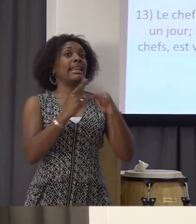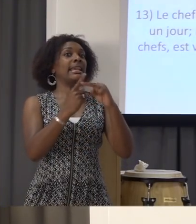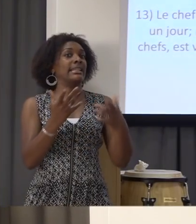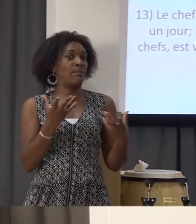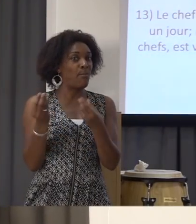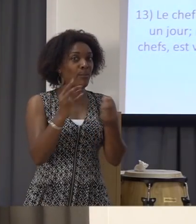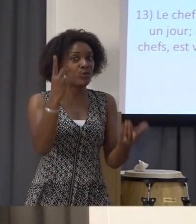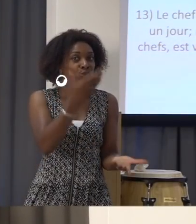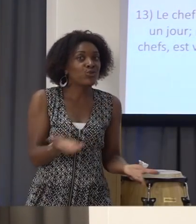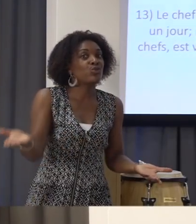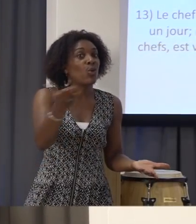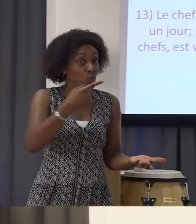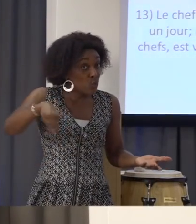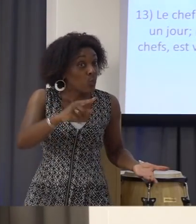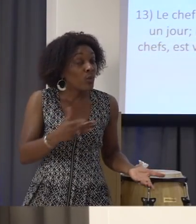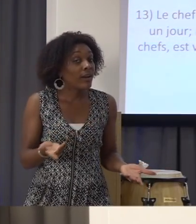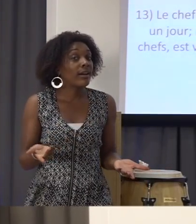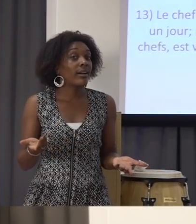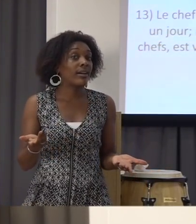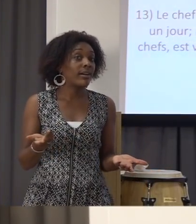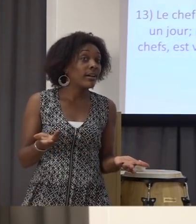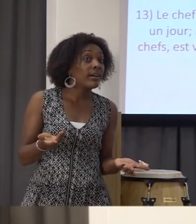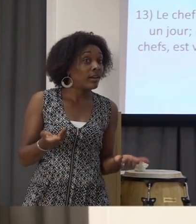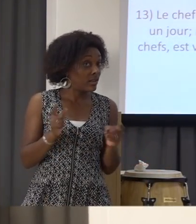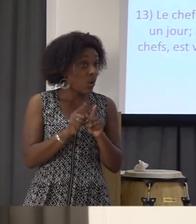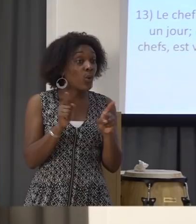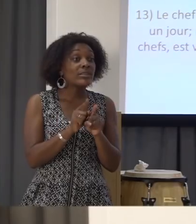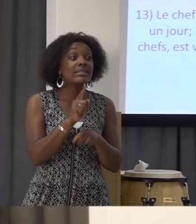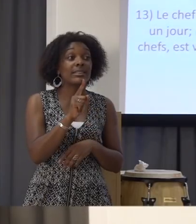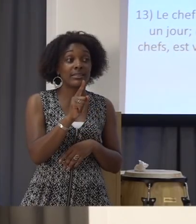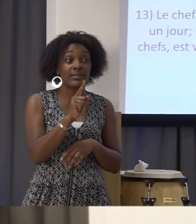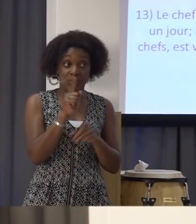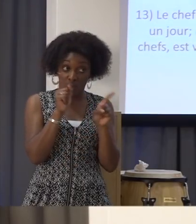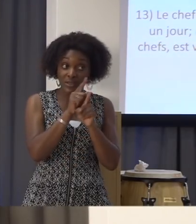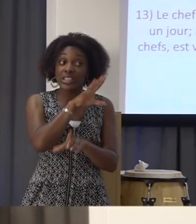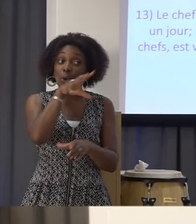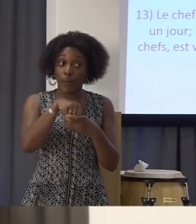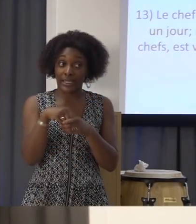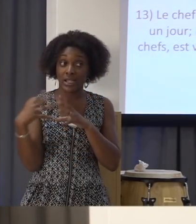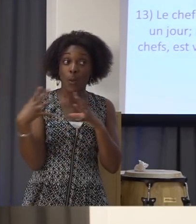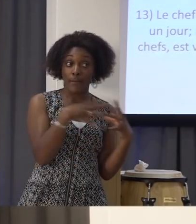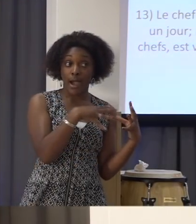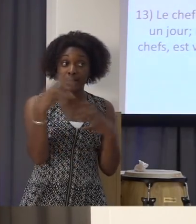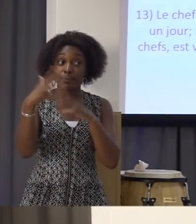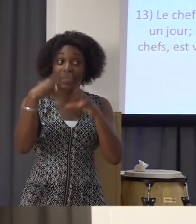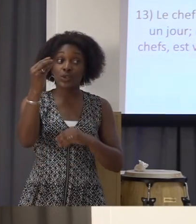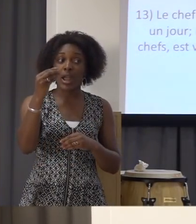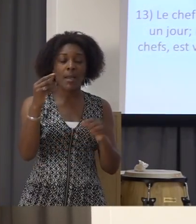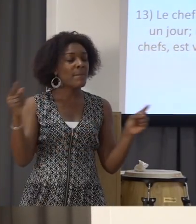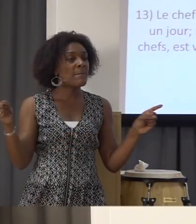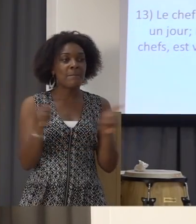le peuple de Dieu que nous formions, est aussi directement menacé par ces